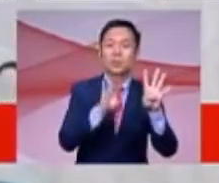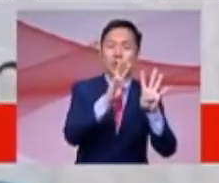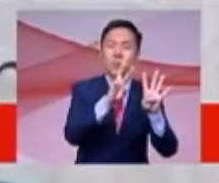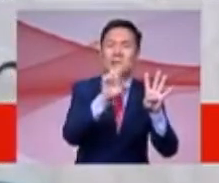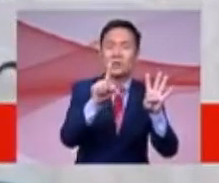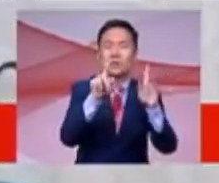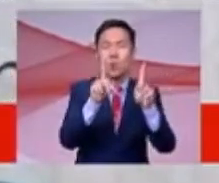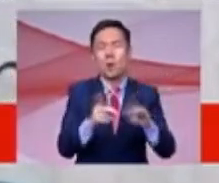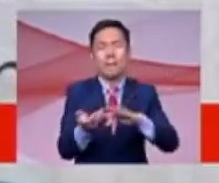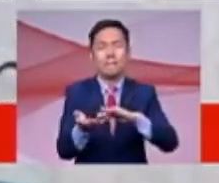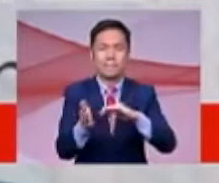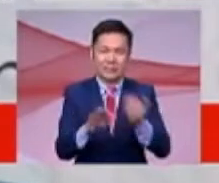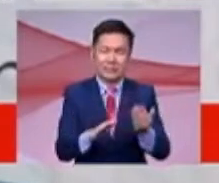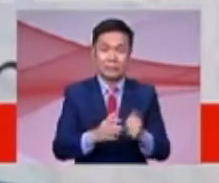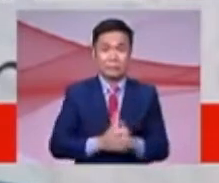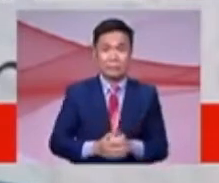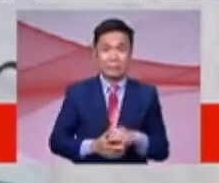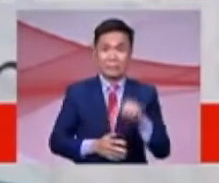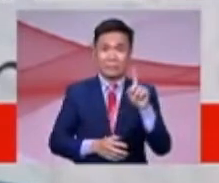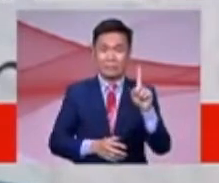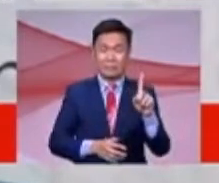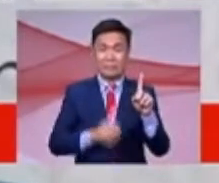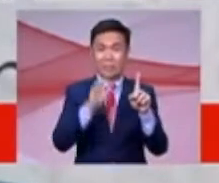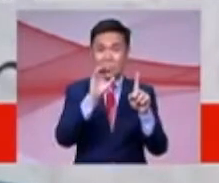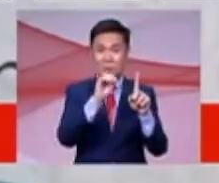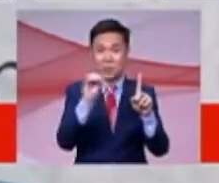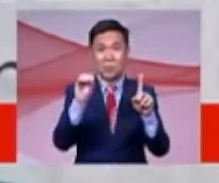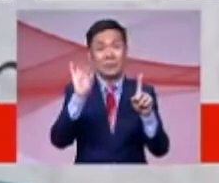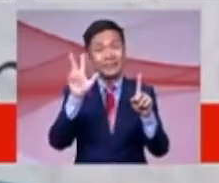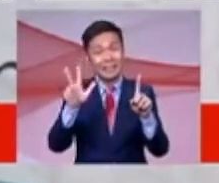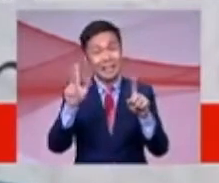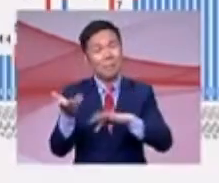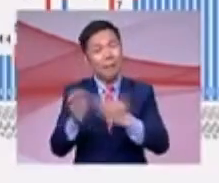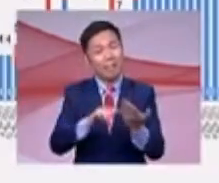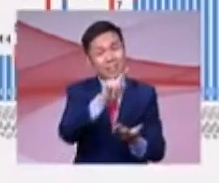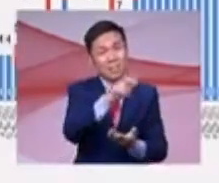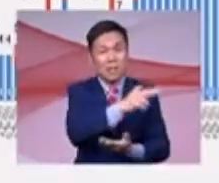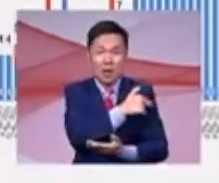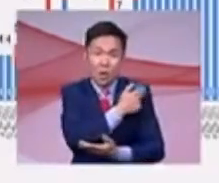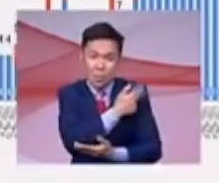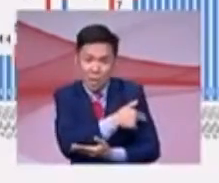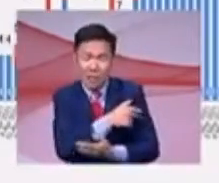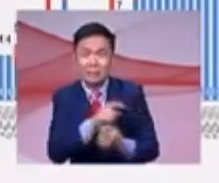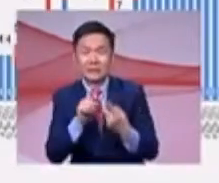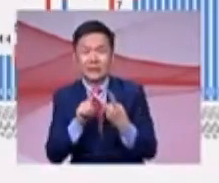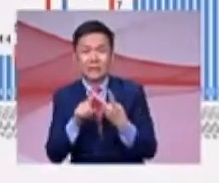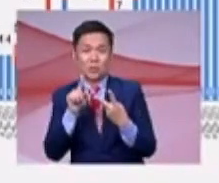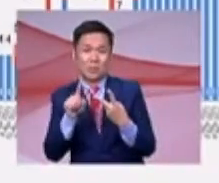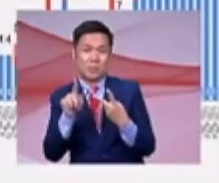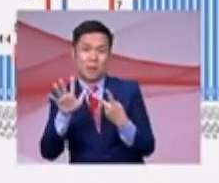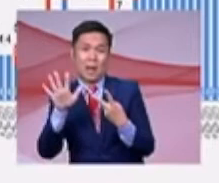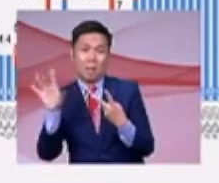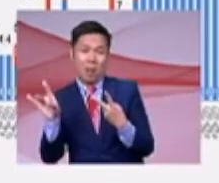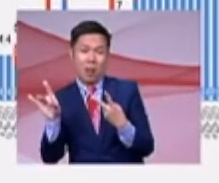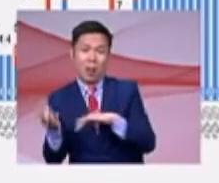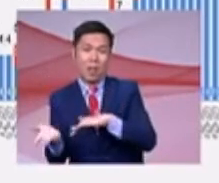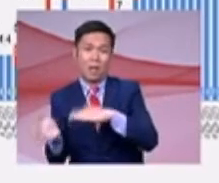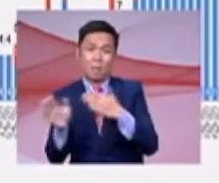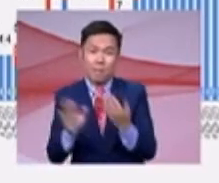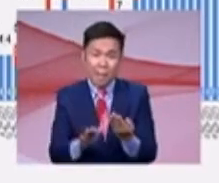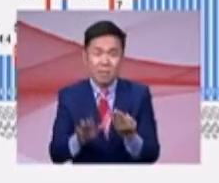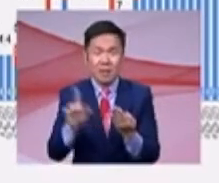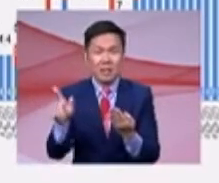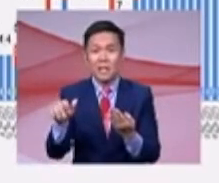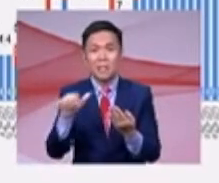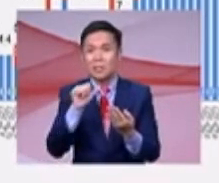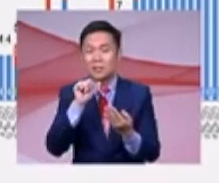471. 1,003 kematian berlaku di hospital dan 158 kematian berlaku di